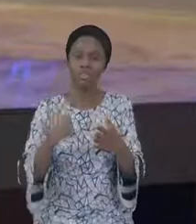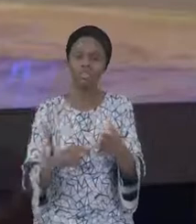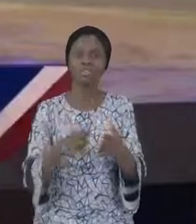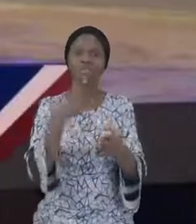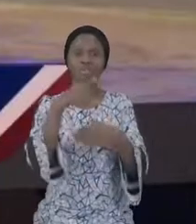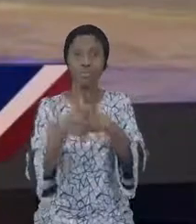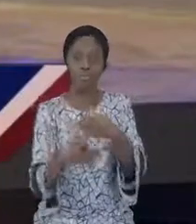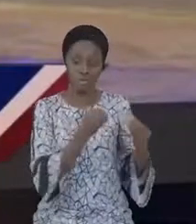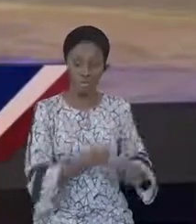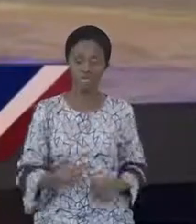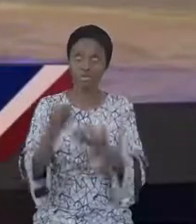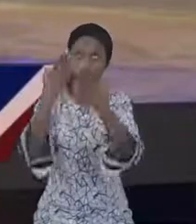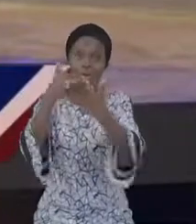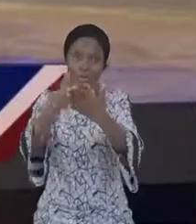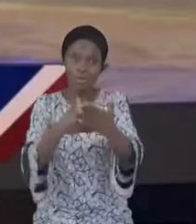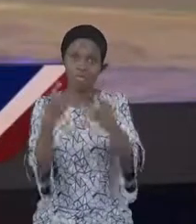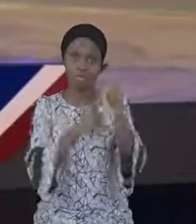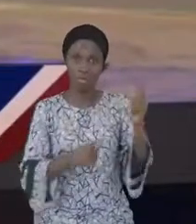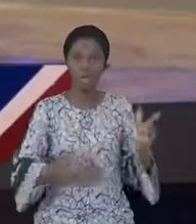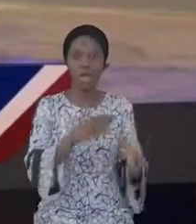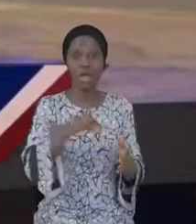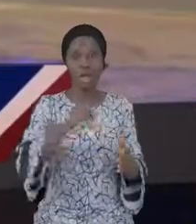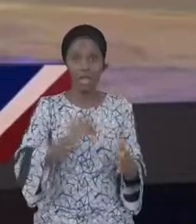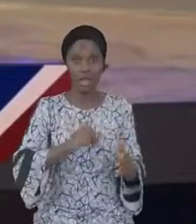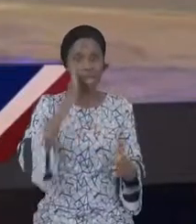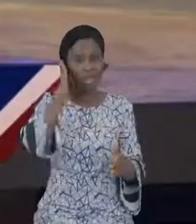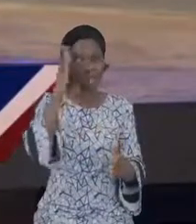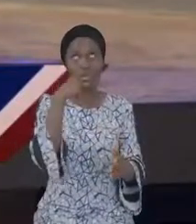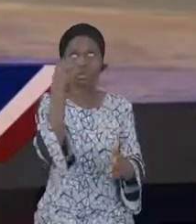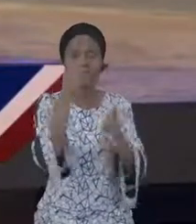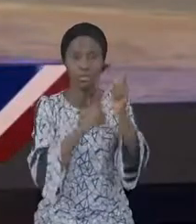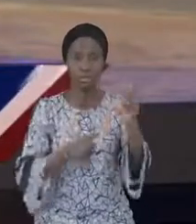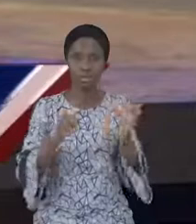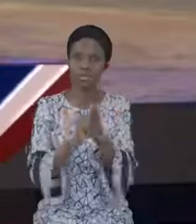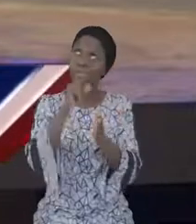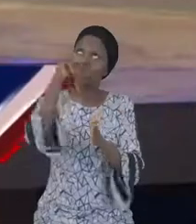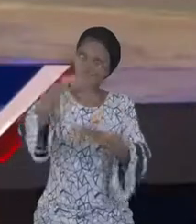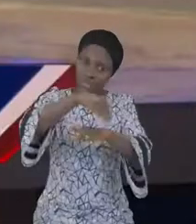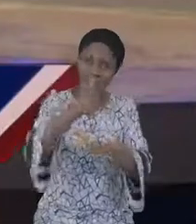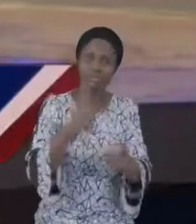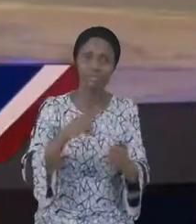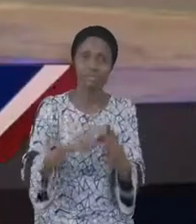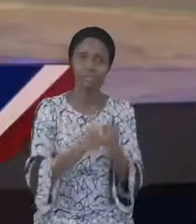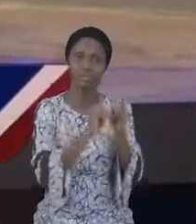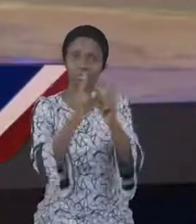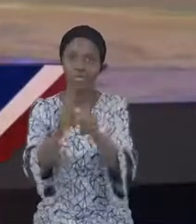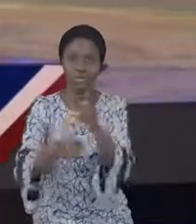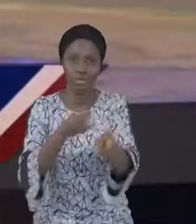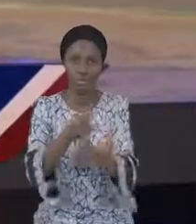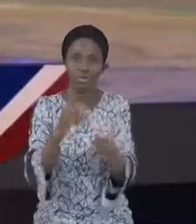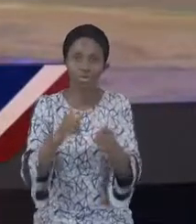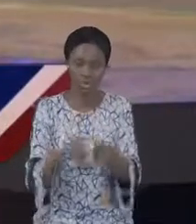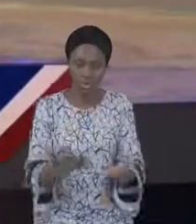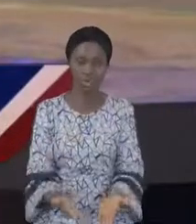sacrifice de substitution au Seigneur. And I will tell et je dirai Lord, au Seigneur, tu m'as envoyé au monde to raise